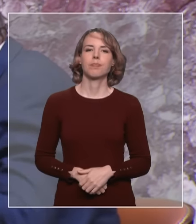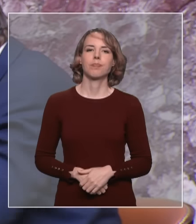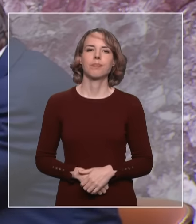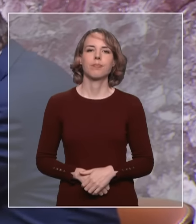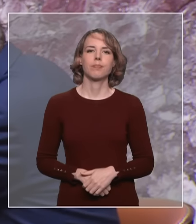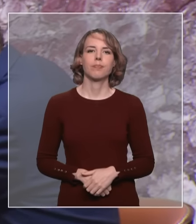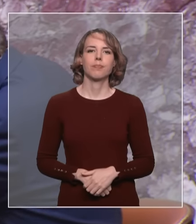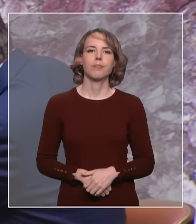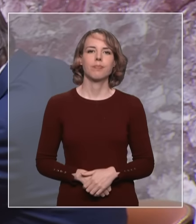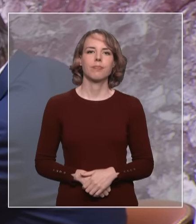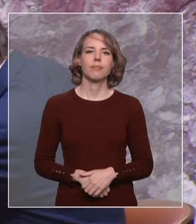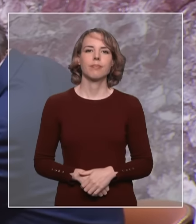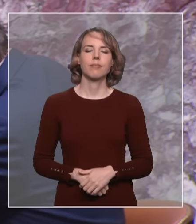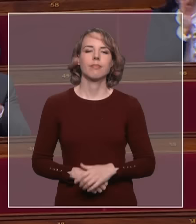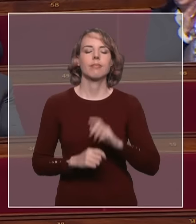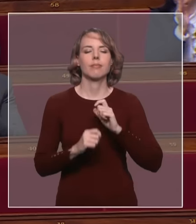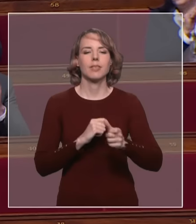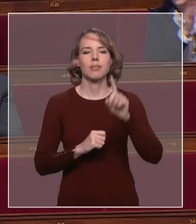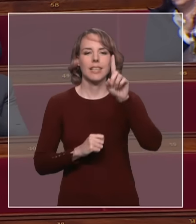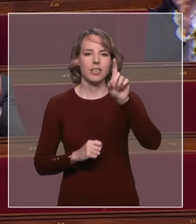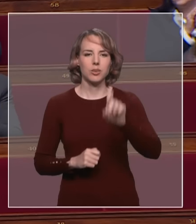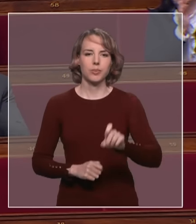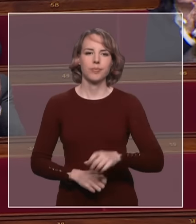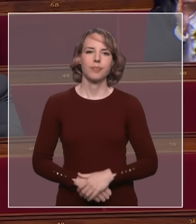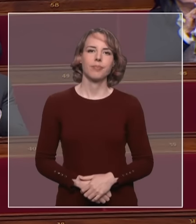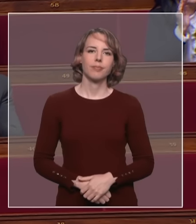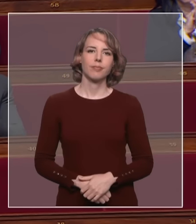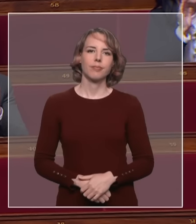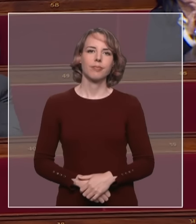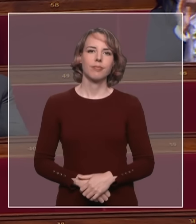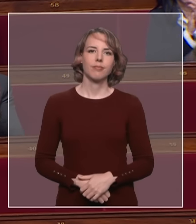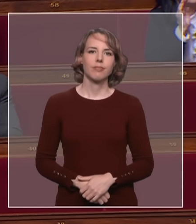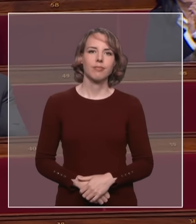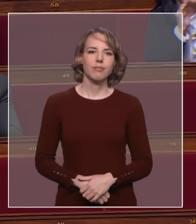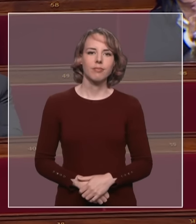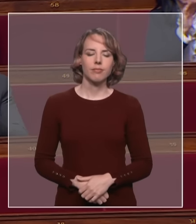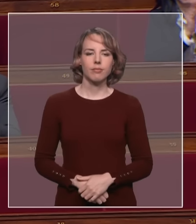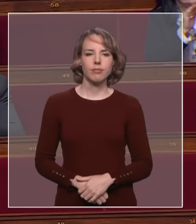parole est à Madame Catherine Rimbert pour le Rassemblement national.